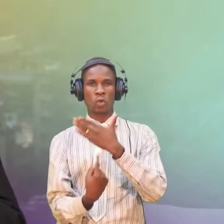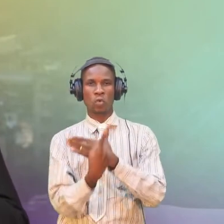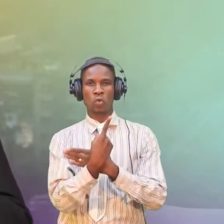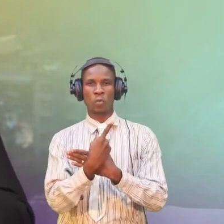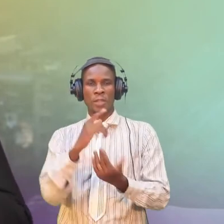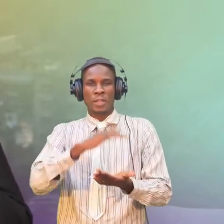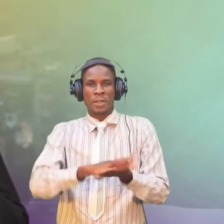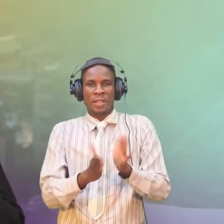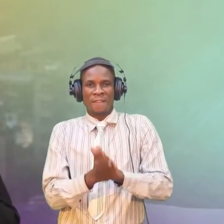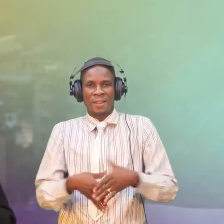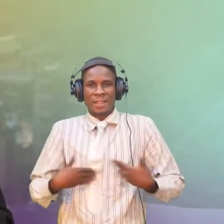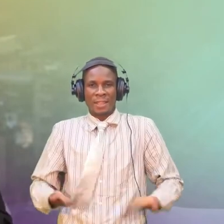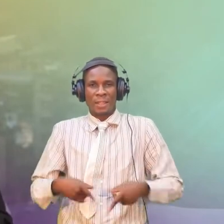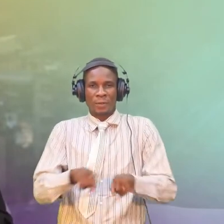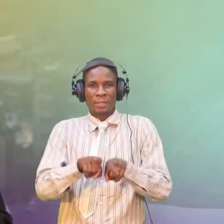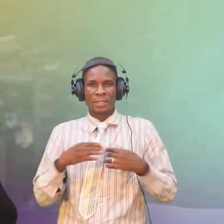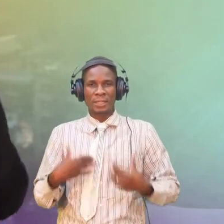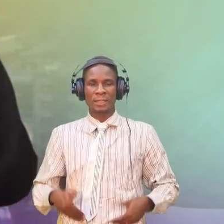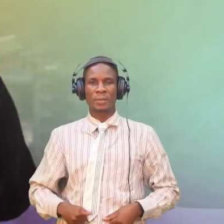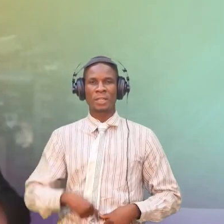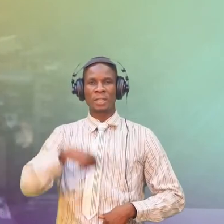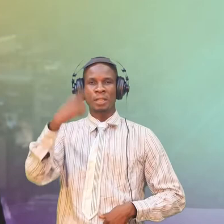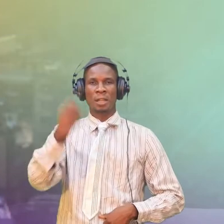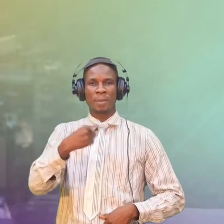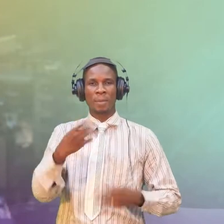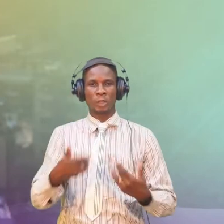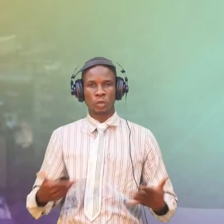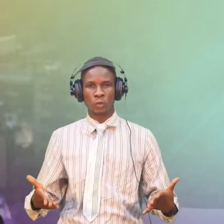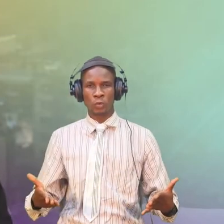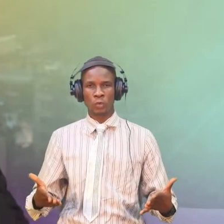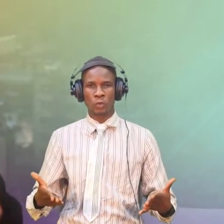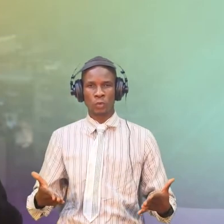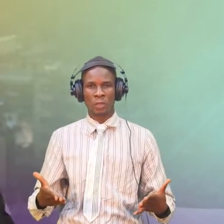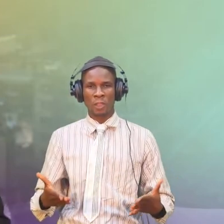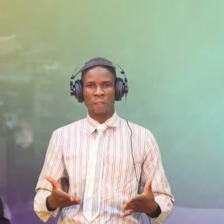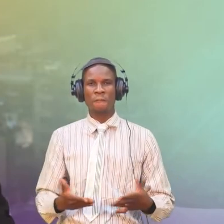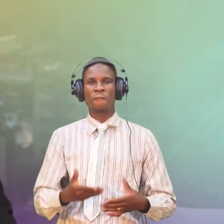Mambo kumi, siri kumi za furaha katika ndoa. Siri ya kwanza.